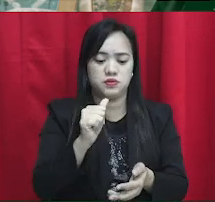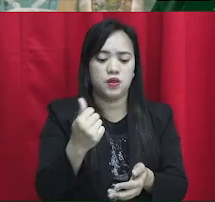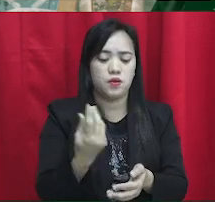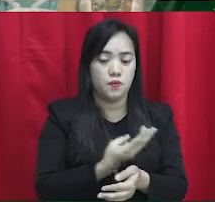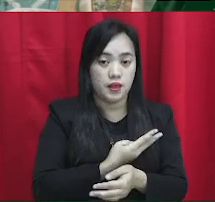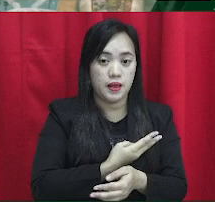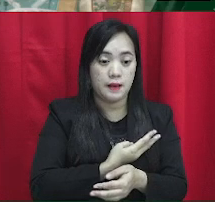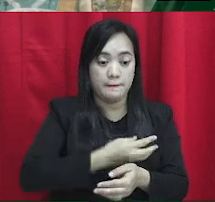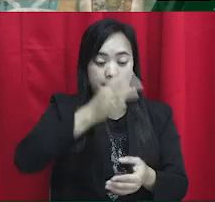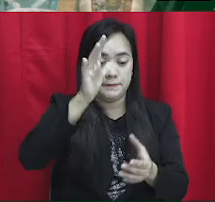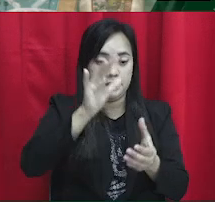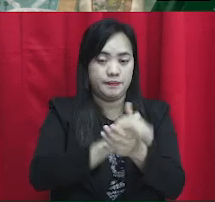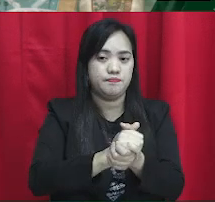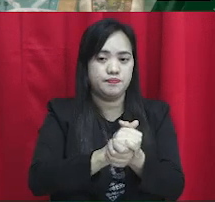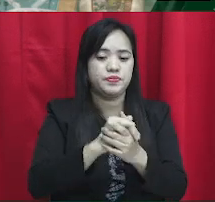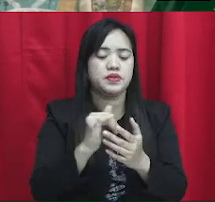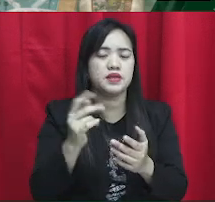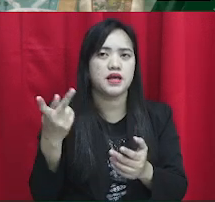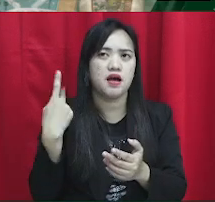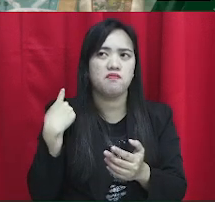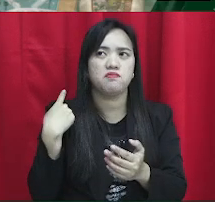po,